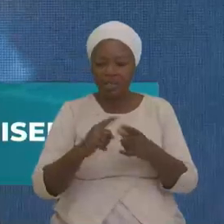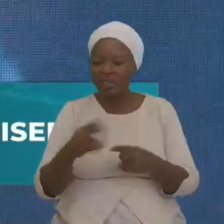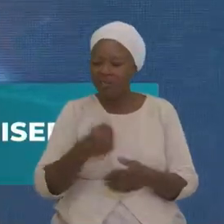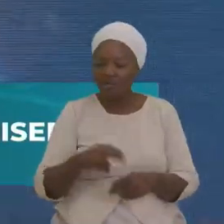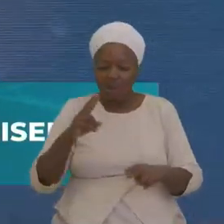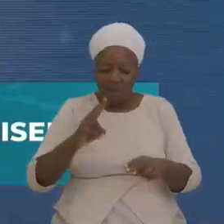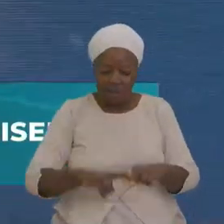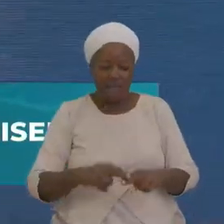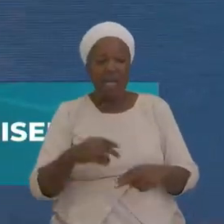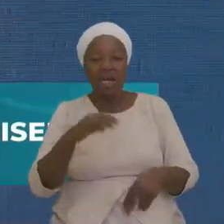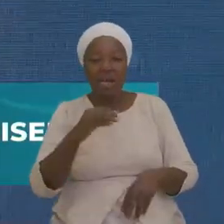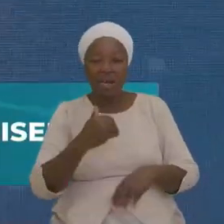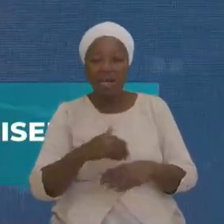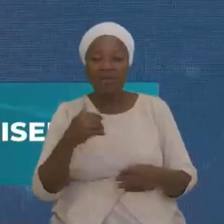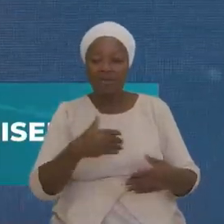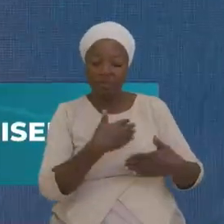vous êtes assis à côté donc